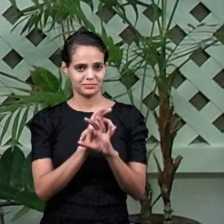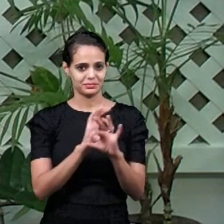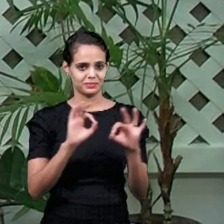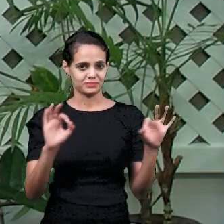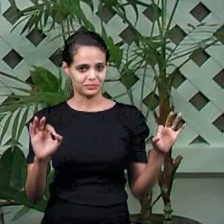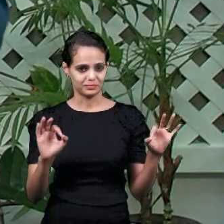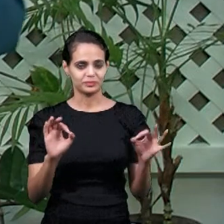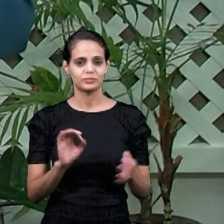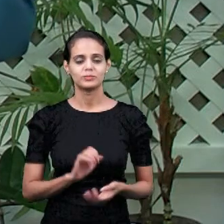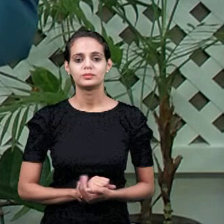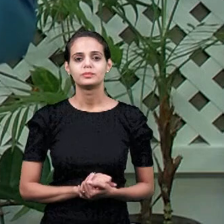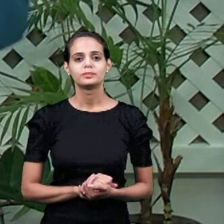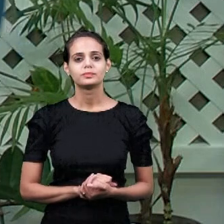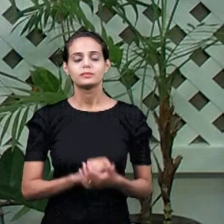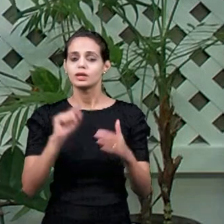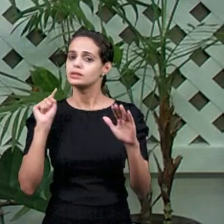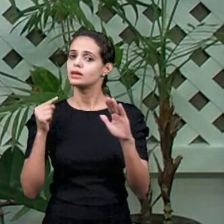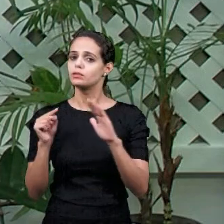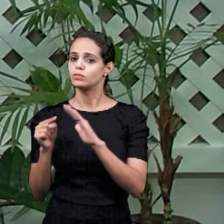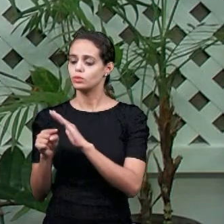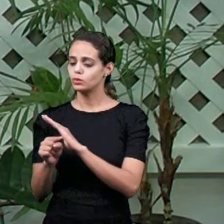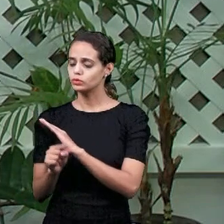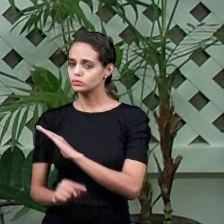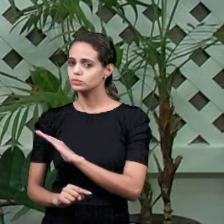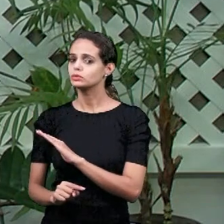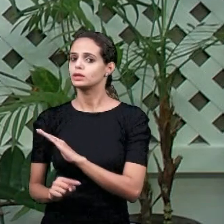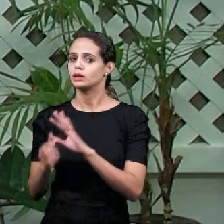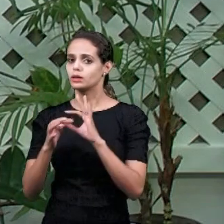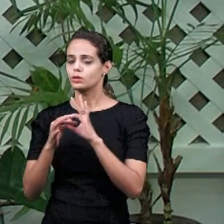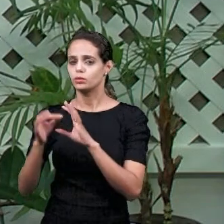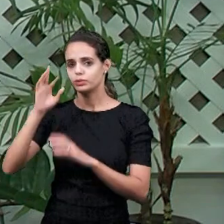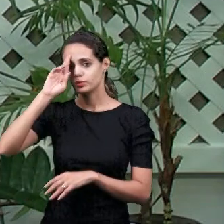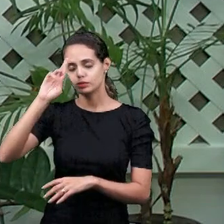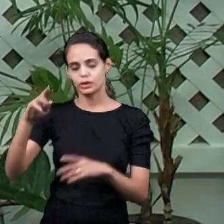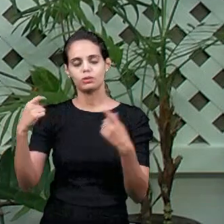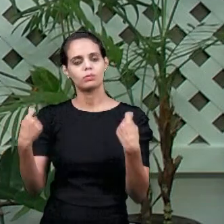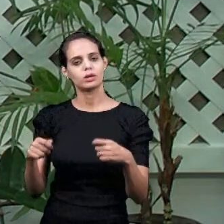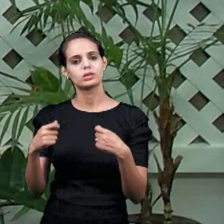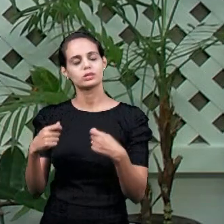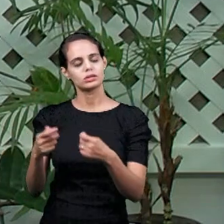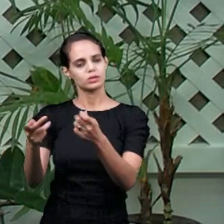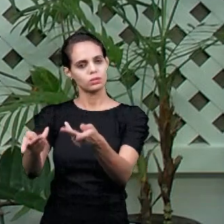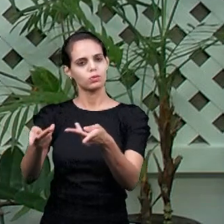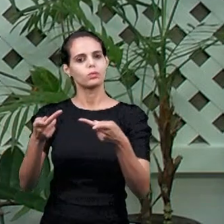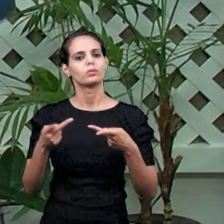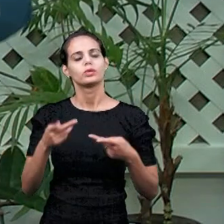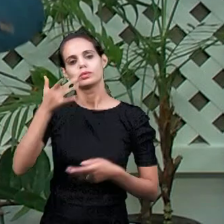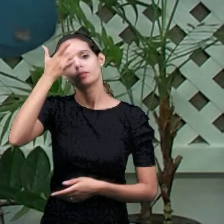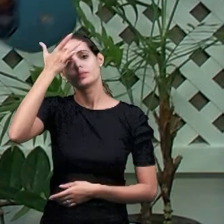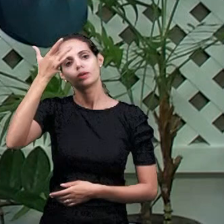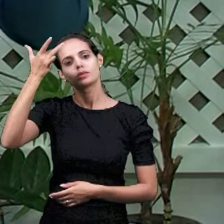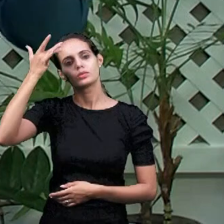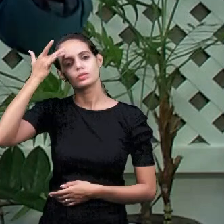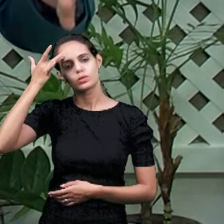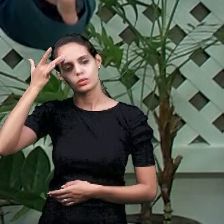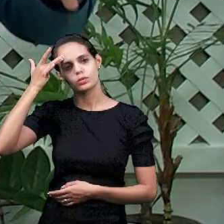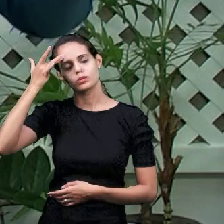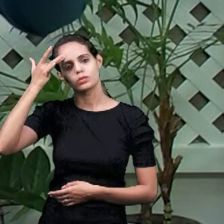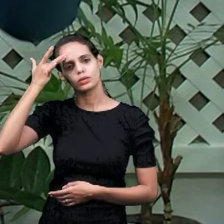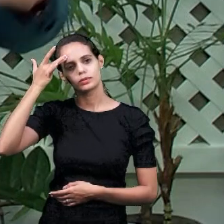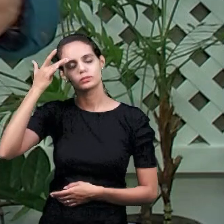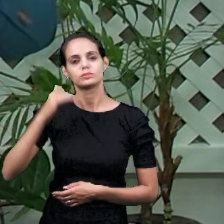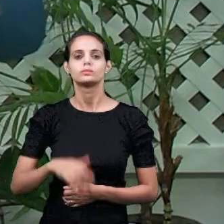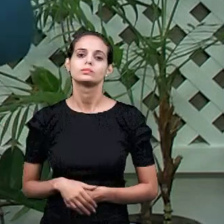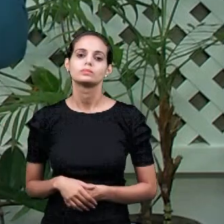pour s'approfondir en communion avec le Seigneur. Ainsi, mes bien-aimés, j'invite à ceux qui souhaitent, et pas seulement des frères, mais des